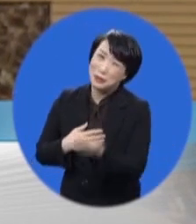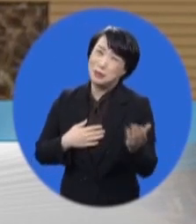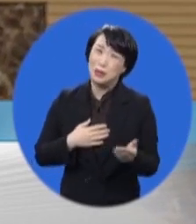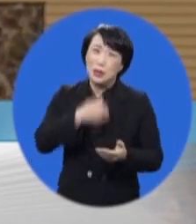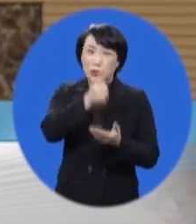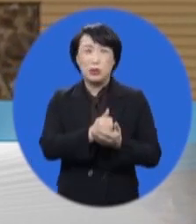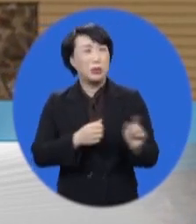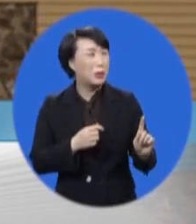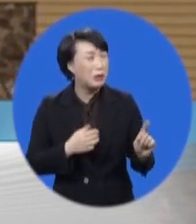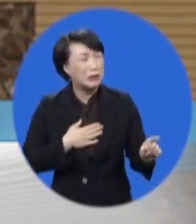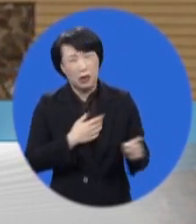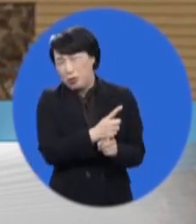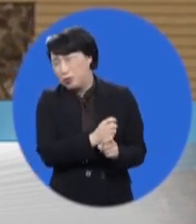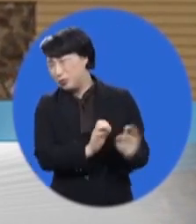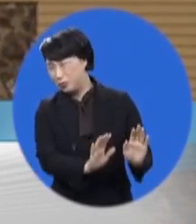죄는 나의 적이지.